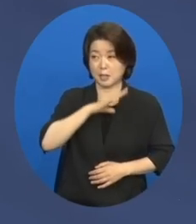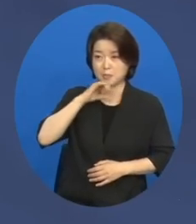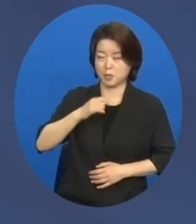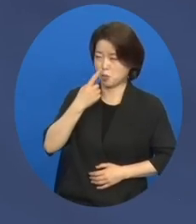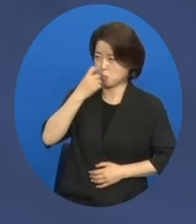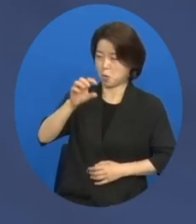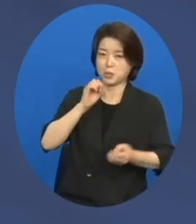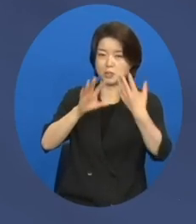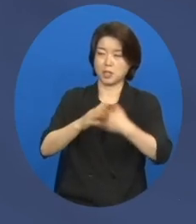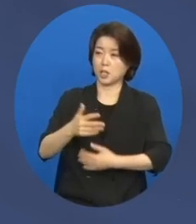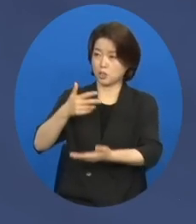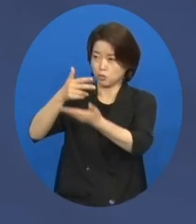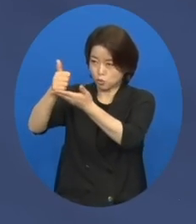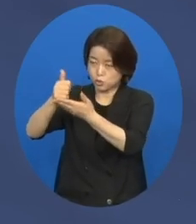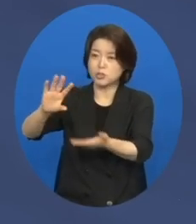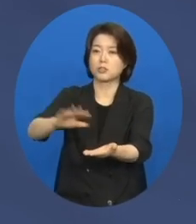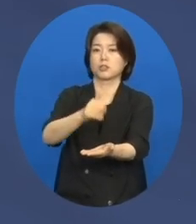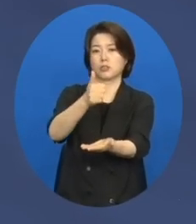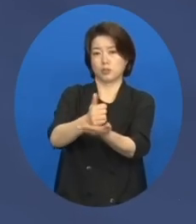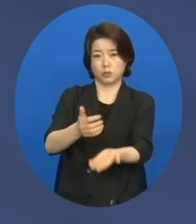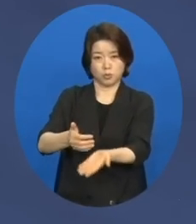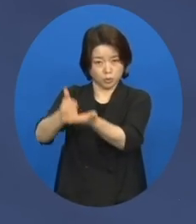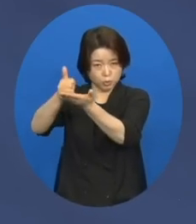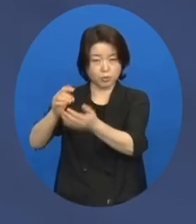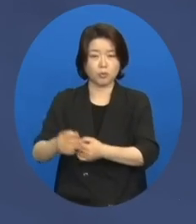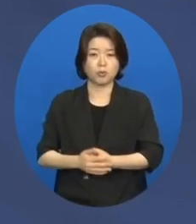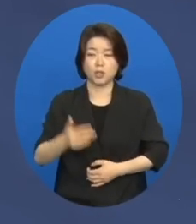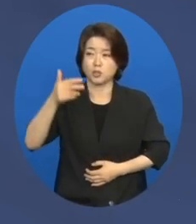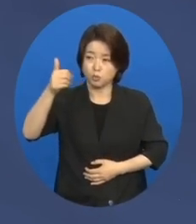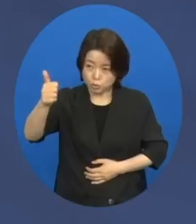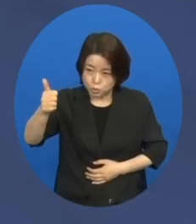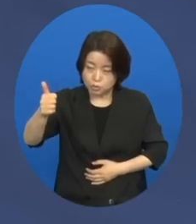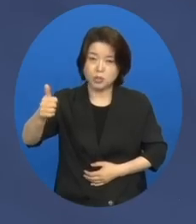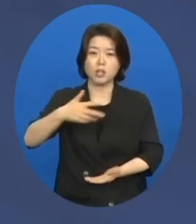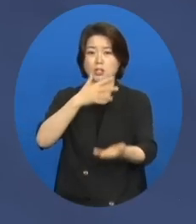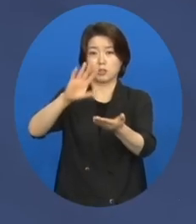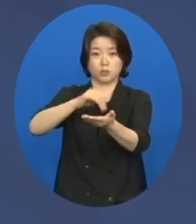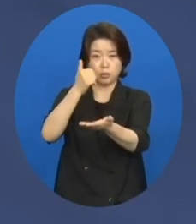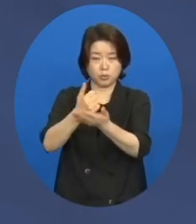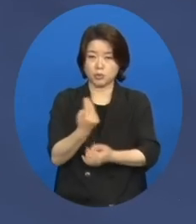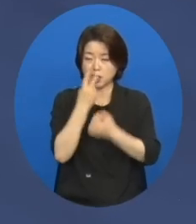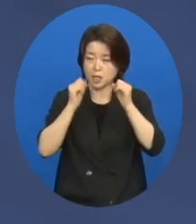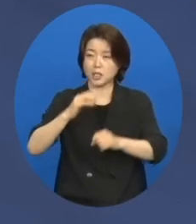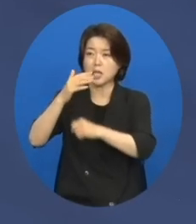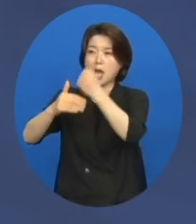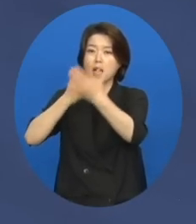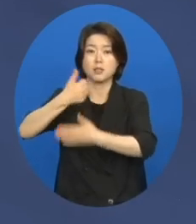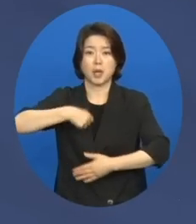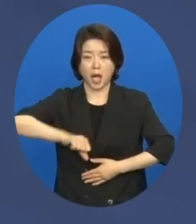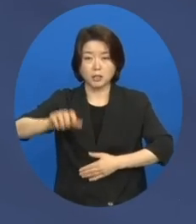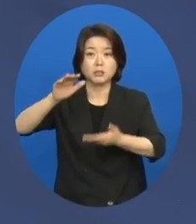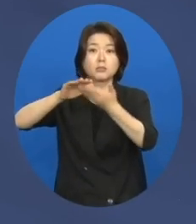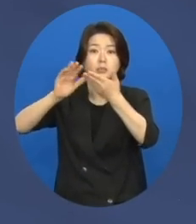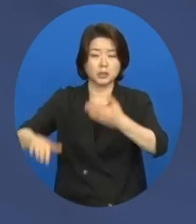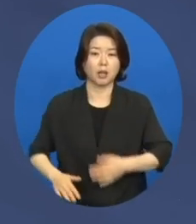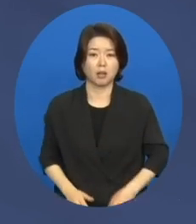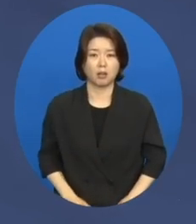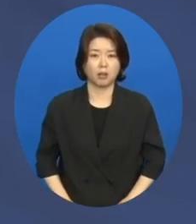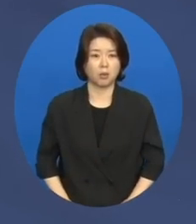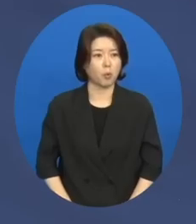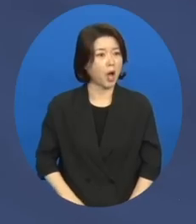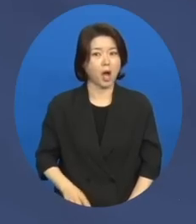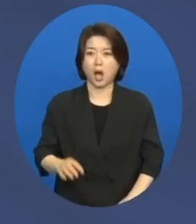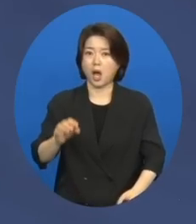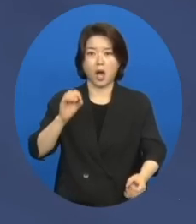합니다. 주는 그리스도시요. 주는 그리스도시요. 살아계신 하나님의 아들입니다. 정답을